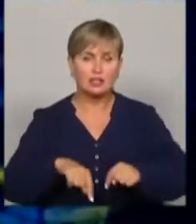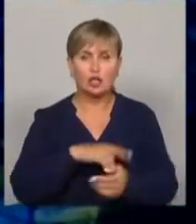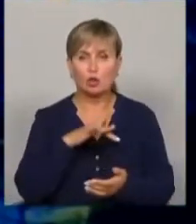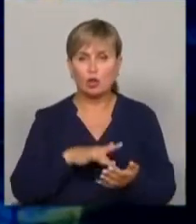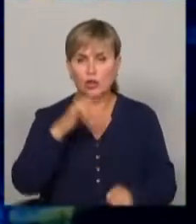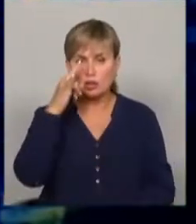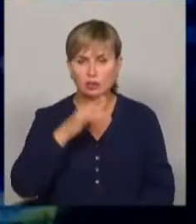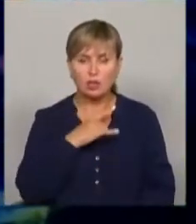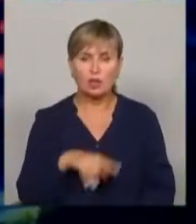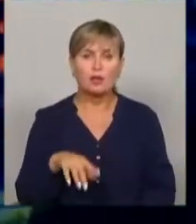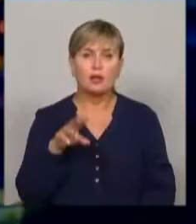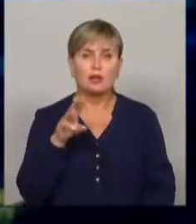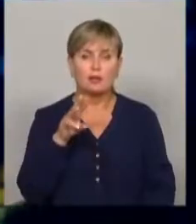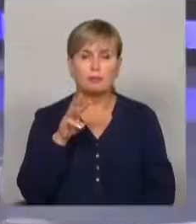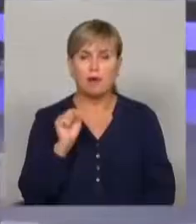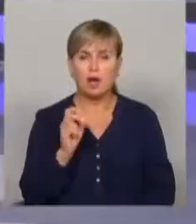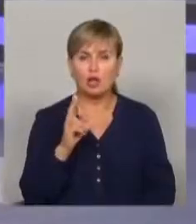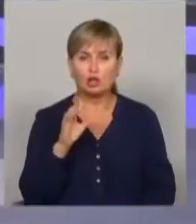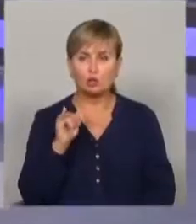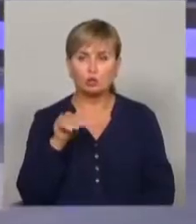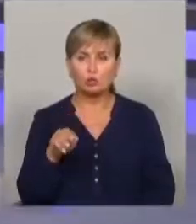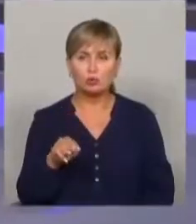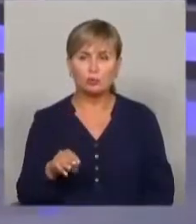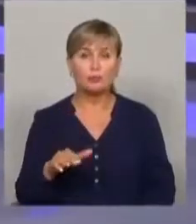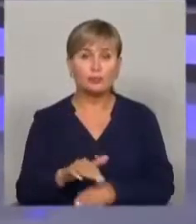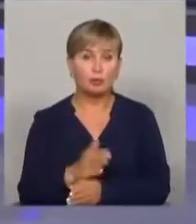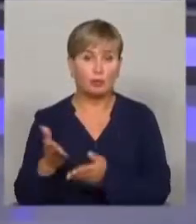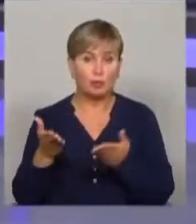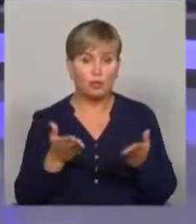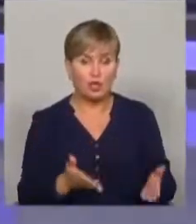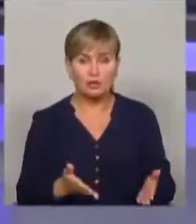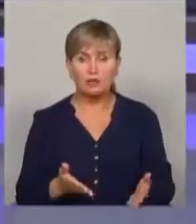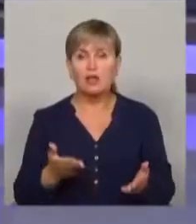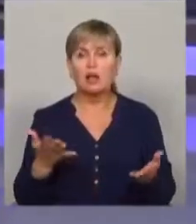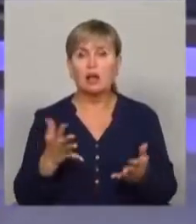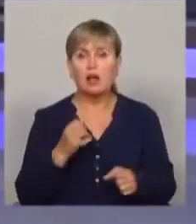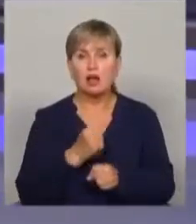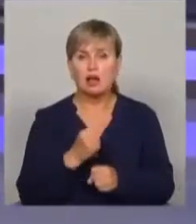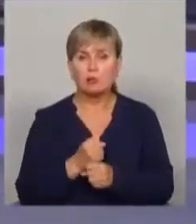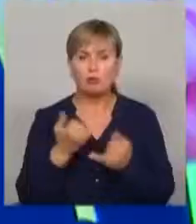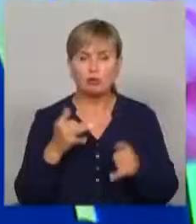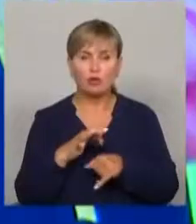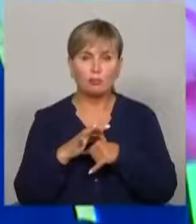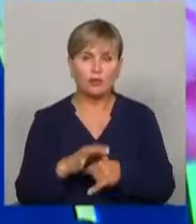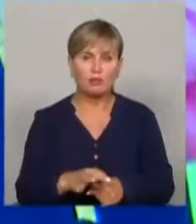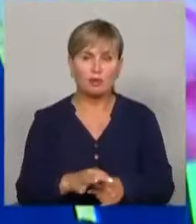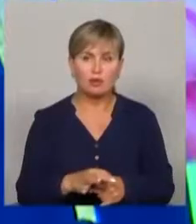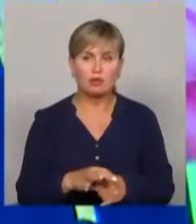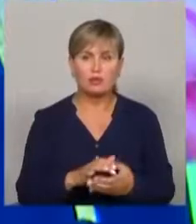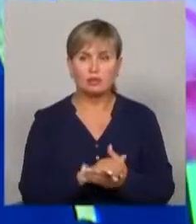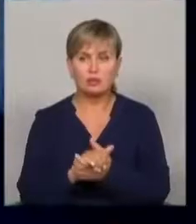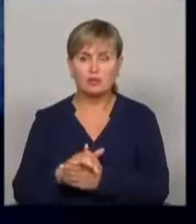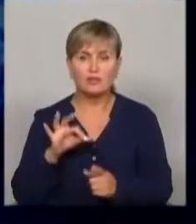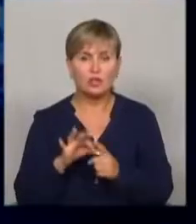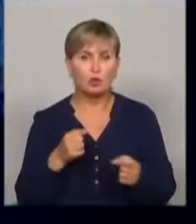Казахстана Максудом Тагировым. Максуд Гасимович, добро пожаловать в студию. Скажите, какая работа сегодня проводится Ассамблеи в целях